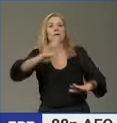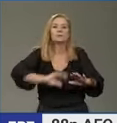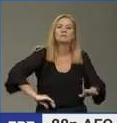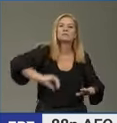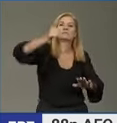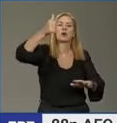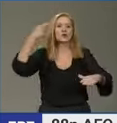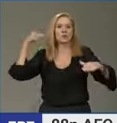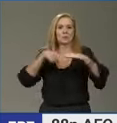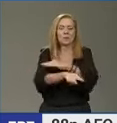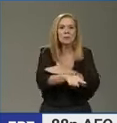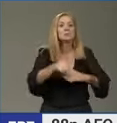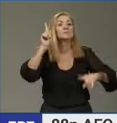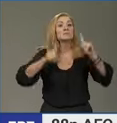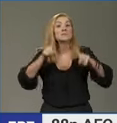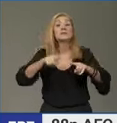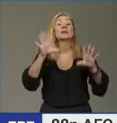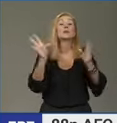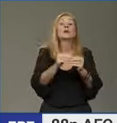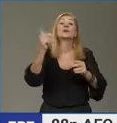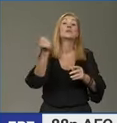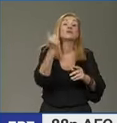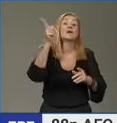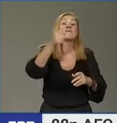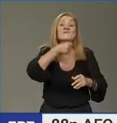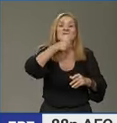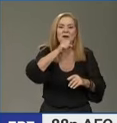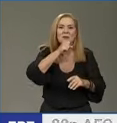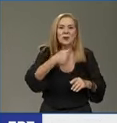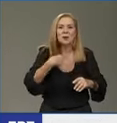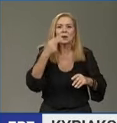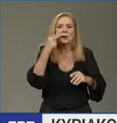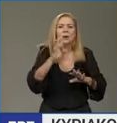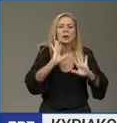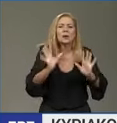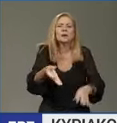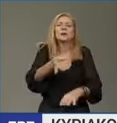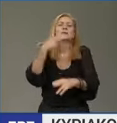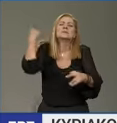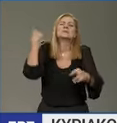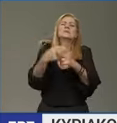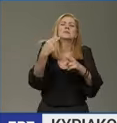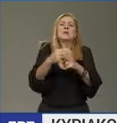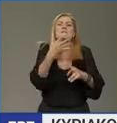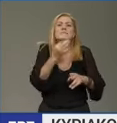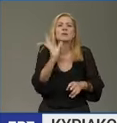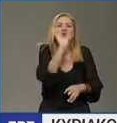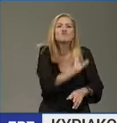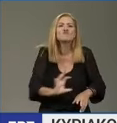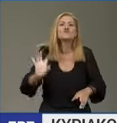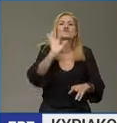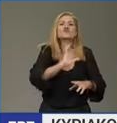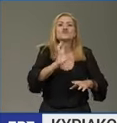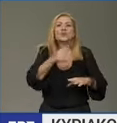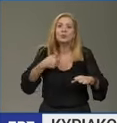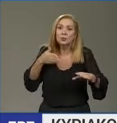του οποίου κάποιοι σταθμοί, ειδικά ο σταθμός του Βενιζέλου, αποτελούν ένα πραγματικό κόσμημα, ένα μουσείο ουσιαστικά μέσα σε ένα